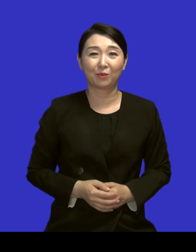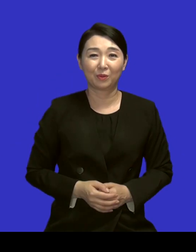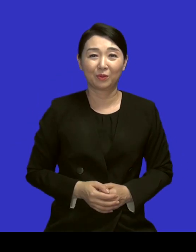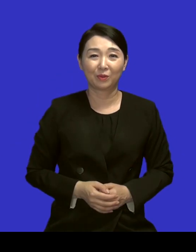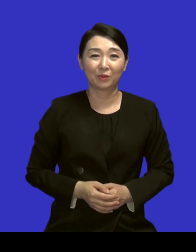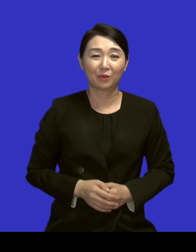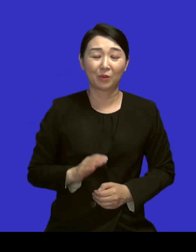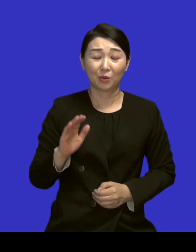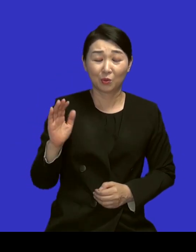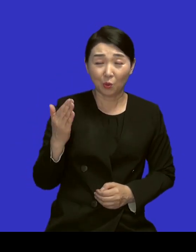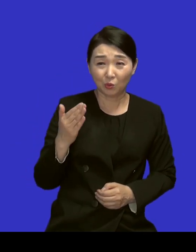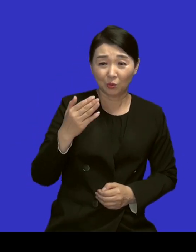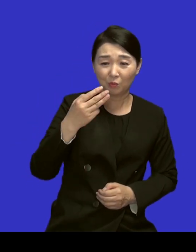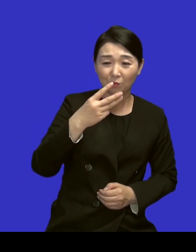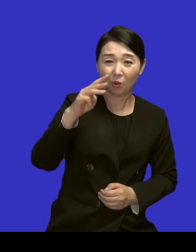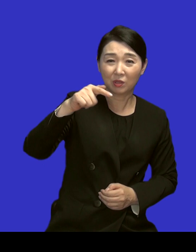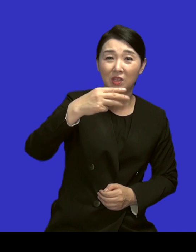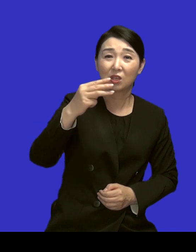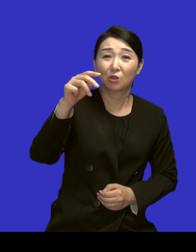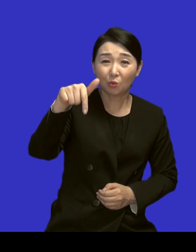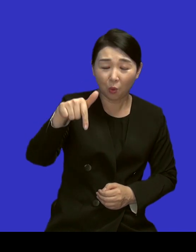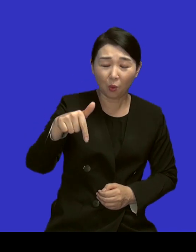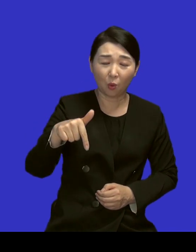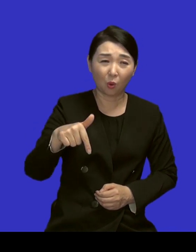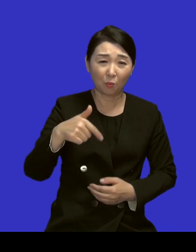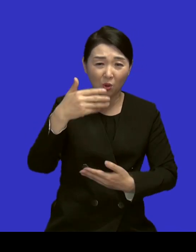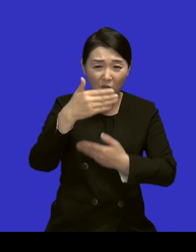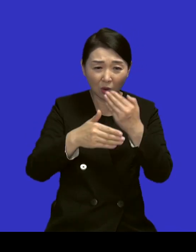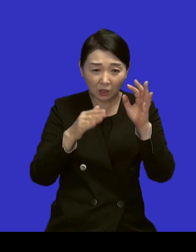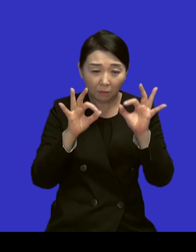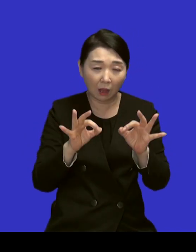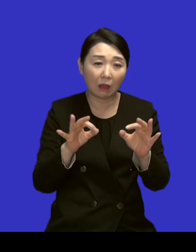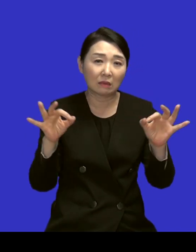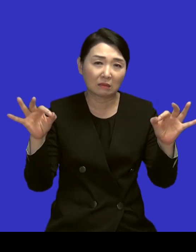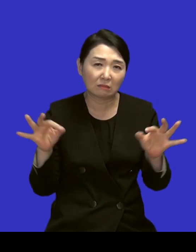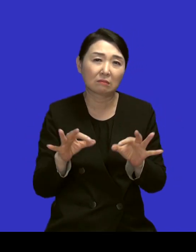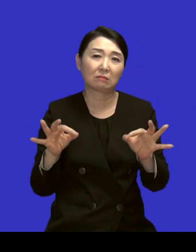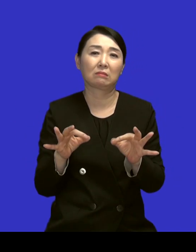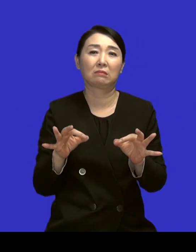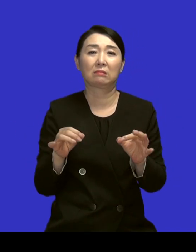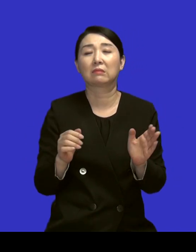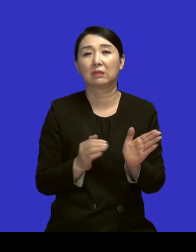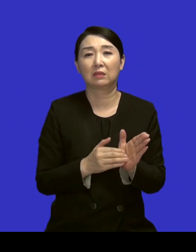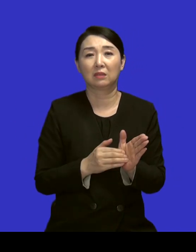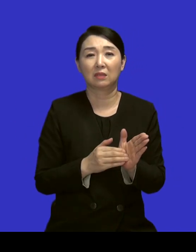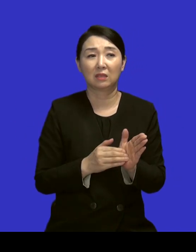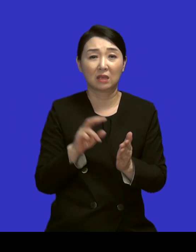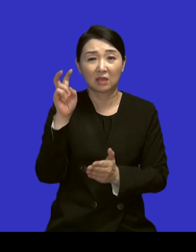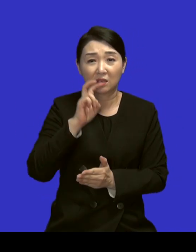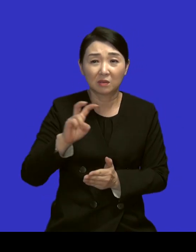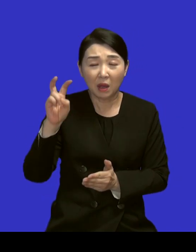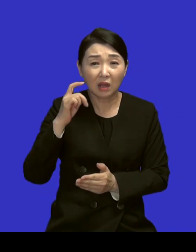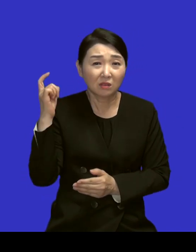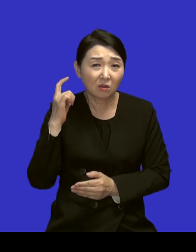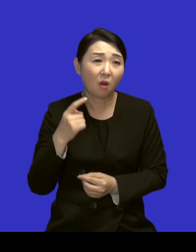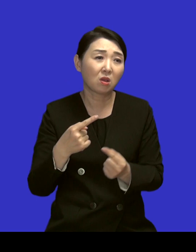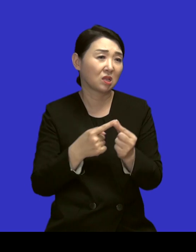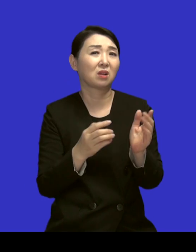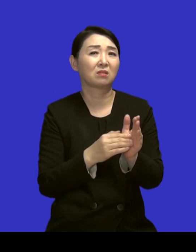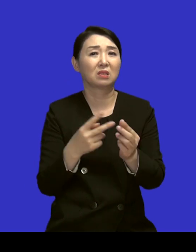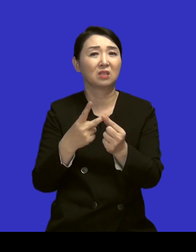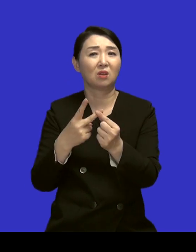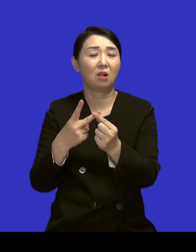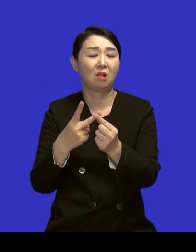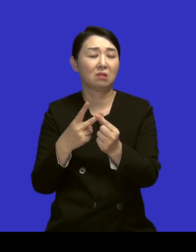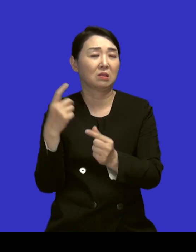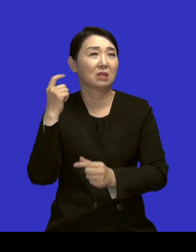뭐 틱톡이라든가 뭐 릴스, 쇼츠 전부 모든 것이 영상이 짧아야 하고 맞습니다. 음악도 2절까지 잘 안 듣거든요. 요즘 아이들이. 그 정도로 뭔가